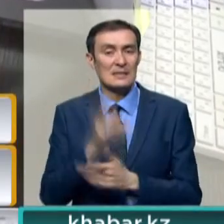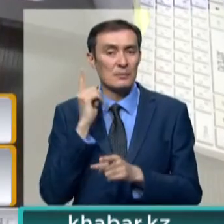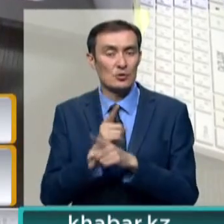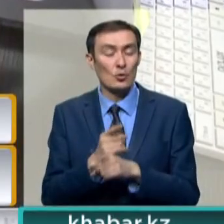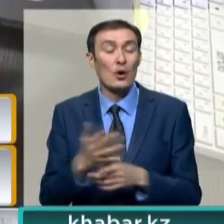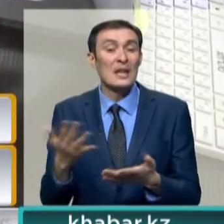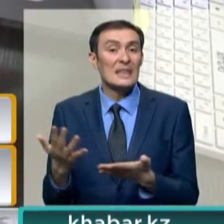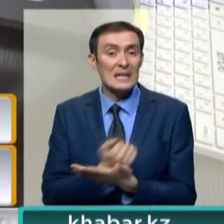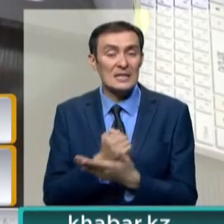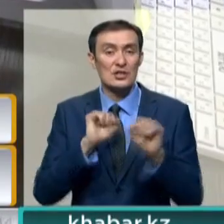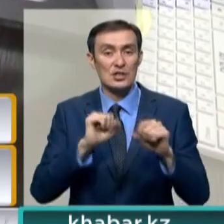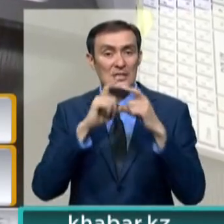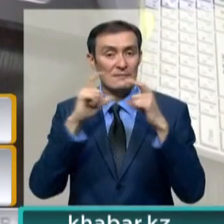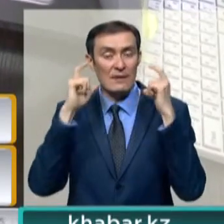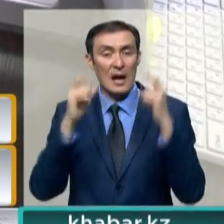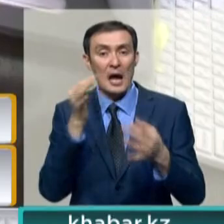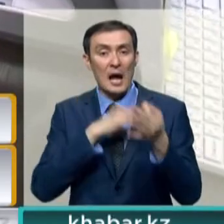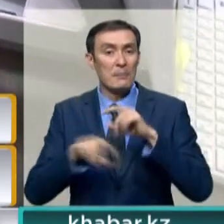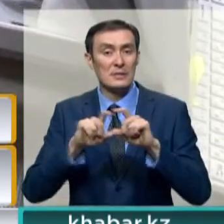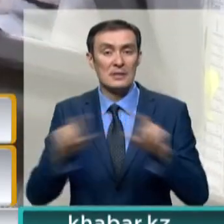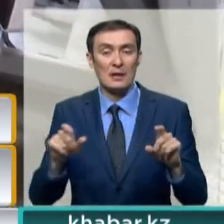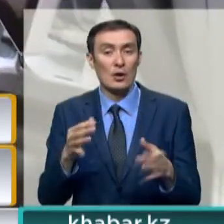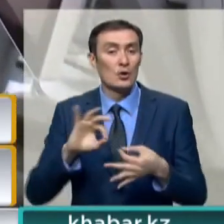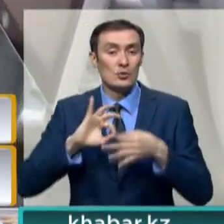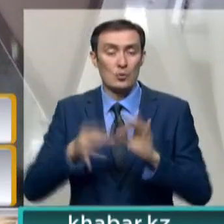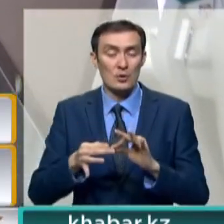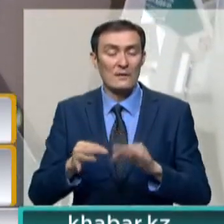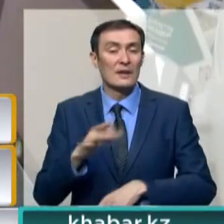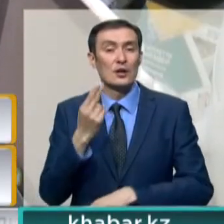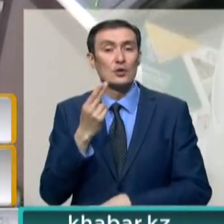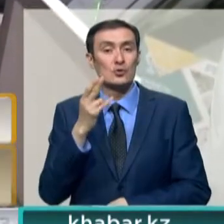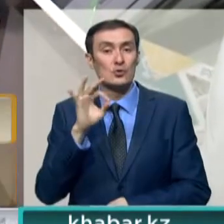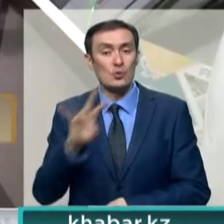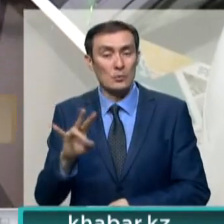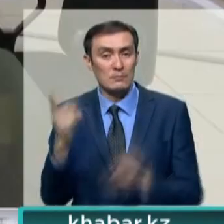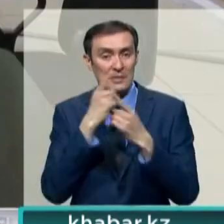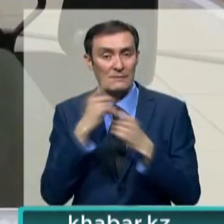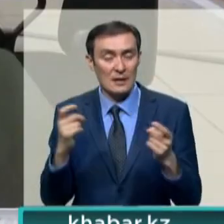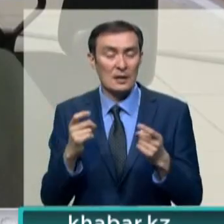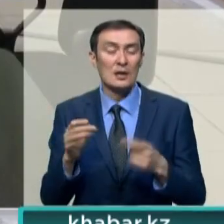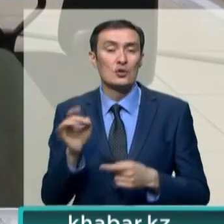найти защитные средства в аптеках сейчас сложно. В центрах обслуживания населения призывают казахстанцев